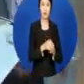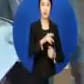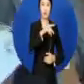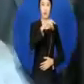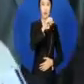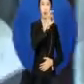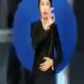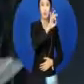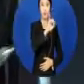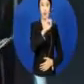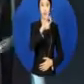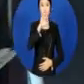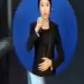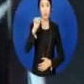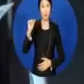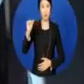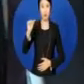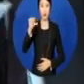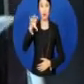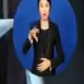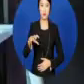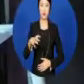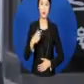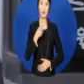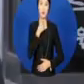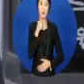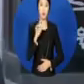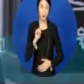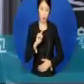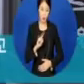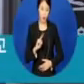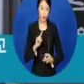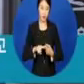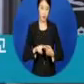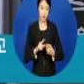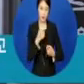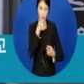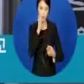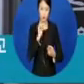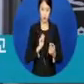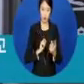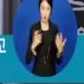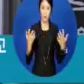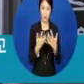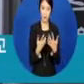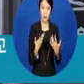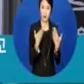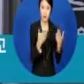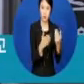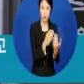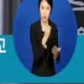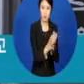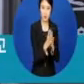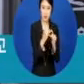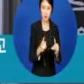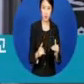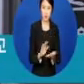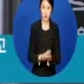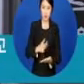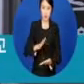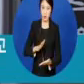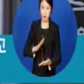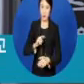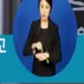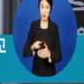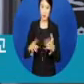꼼꼼한 준비로 최종 개최 도시 확정을 이끌어냈는데요. 피파에서 요구한 그 몇 가지 사항들에 대해서